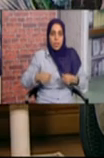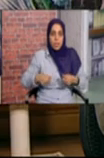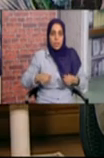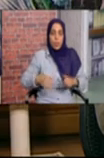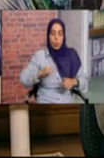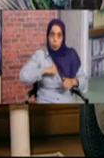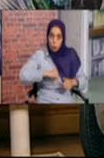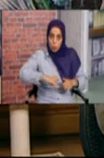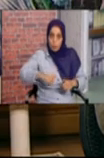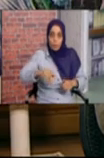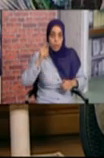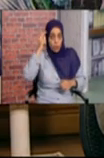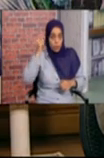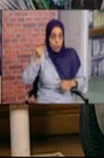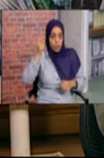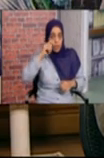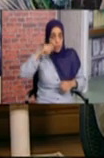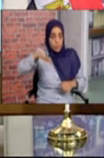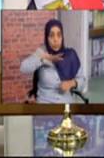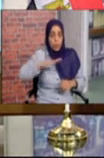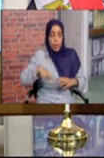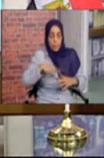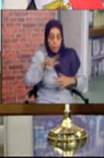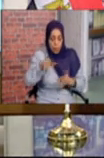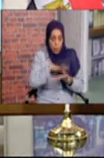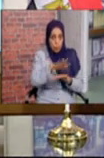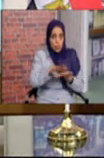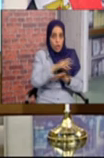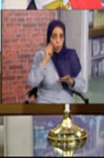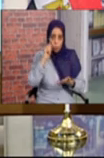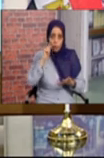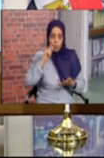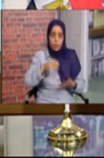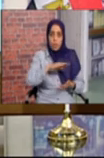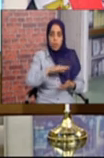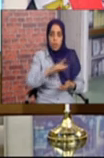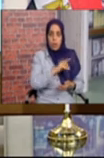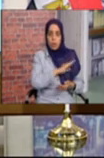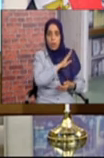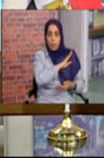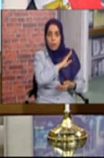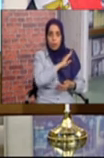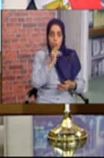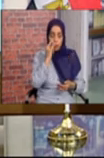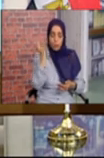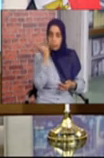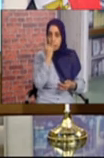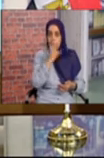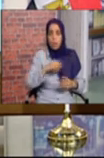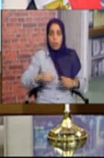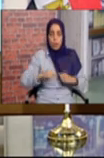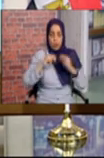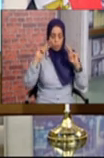برضو طول ما في ناس بتعمل زعزعة في الأمن القومي ده بيعمل قلاقل في